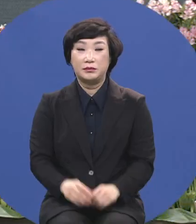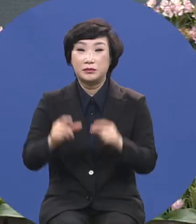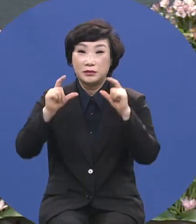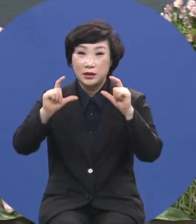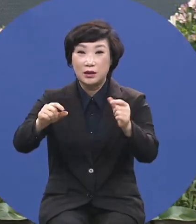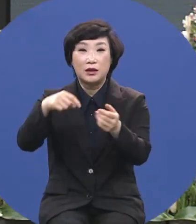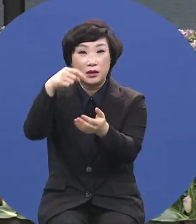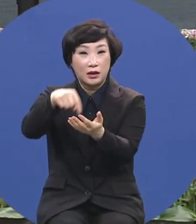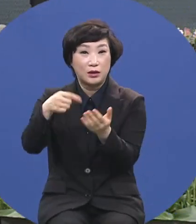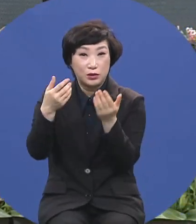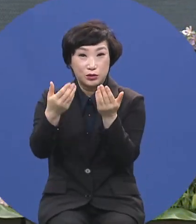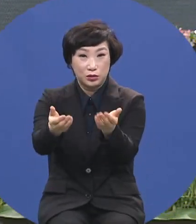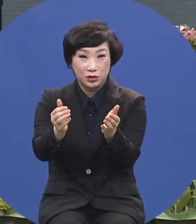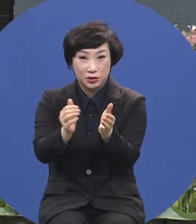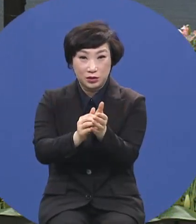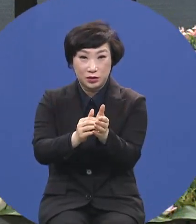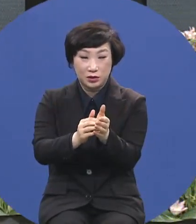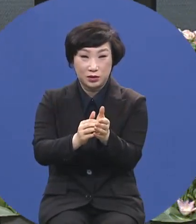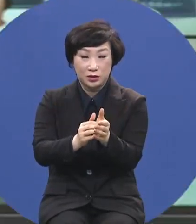말씀하시면서